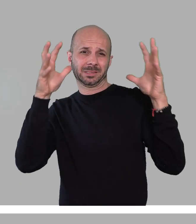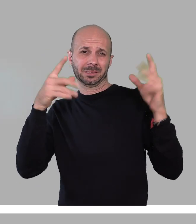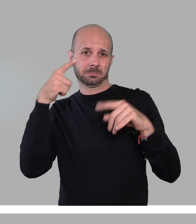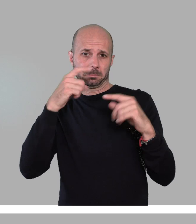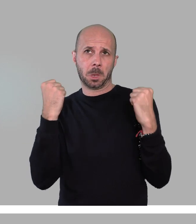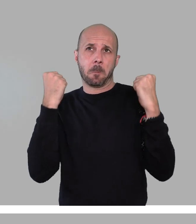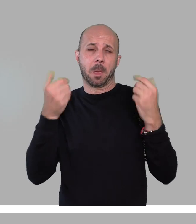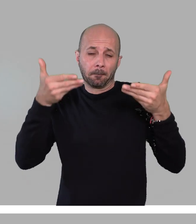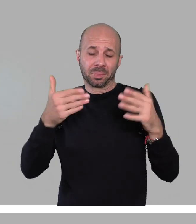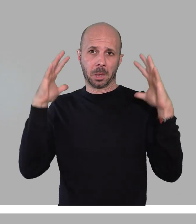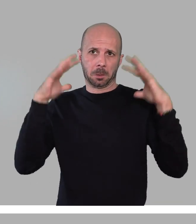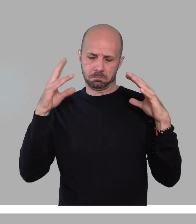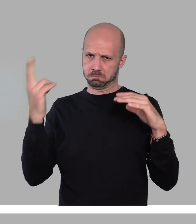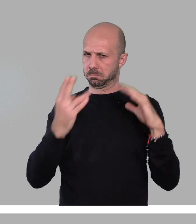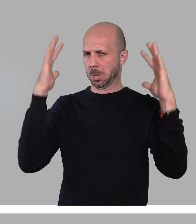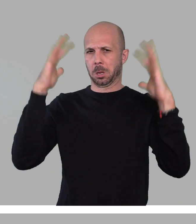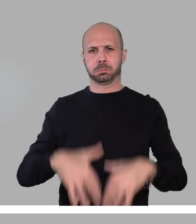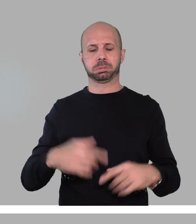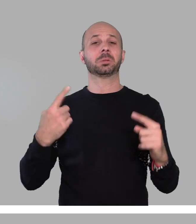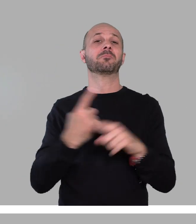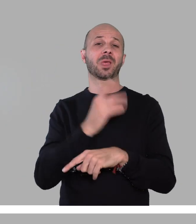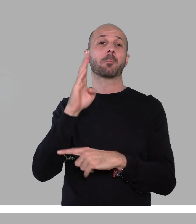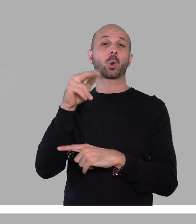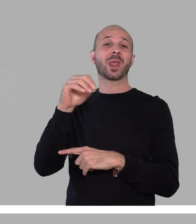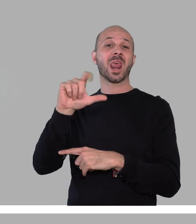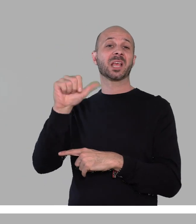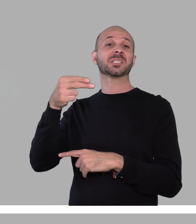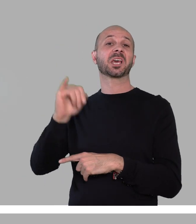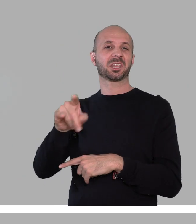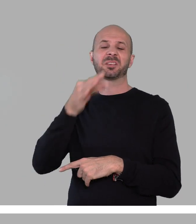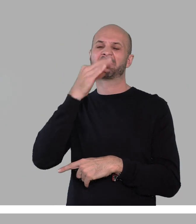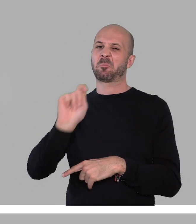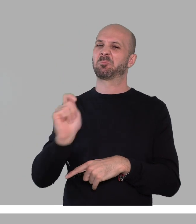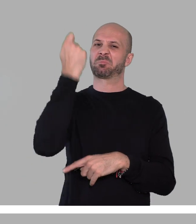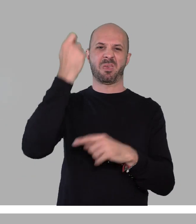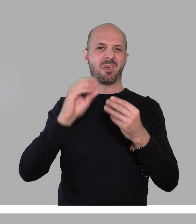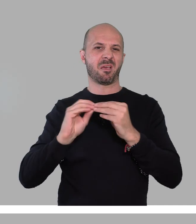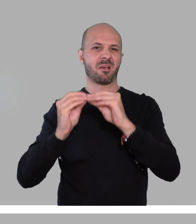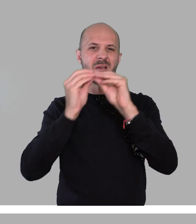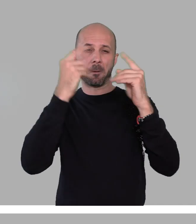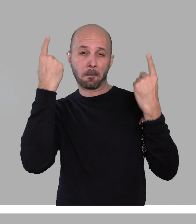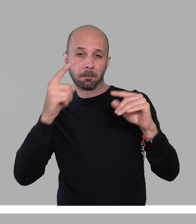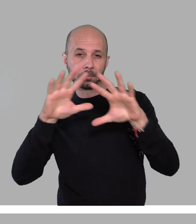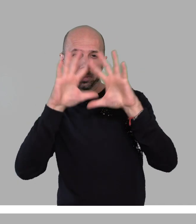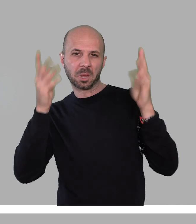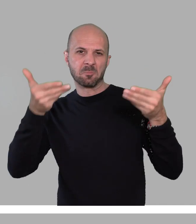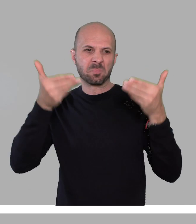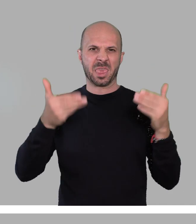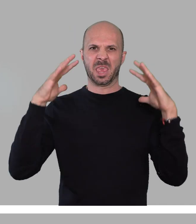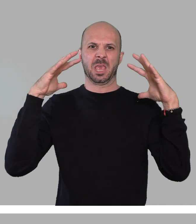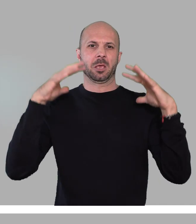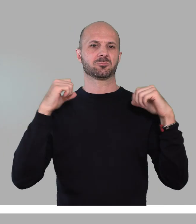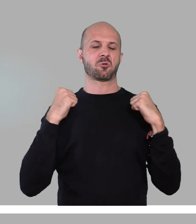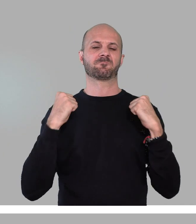al proprio peso. Invece Brunelleschi è riuscito in questo modo a creare una cosa di questa dimensione